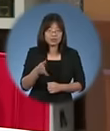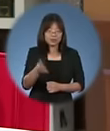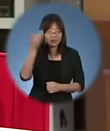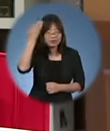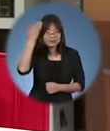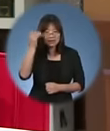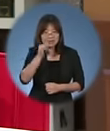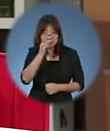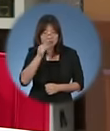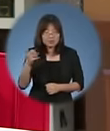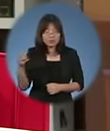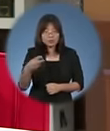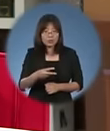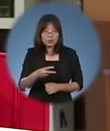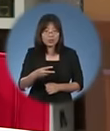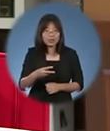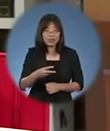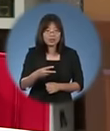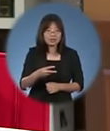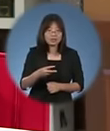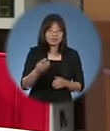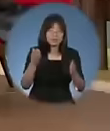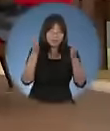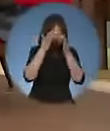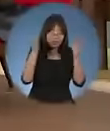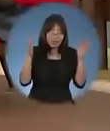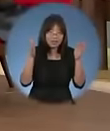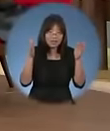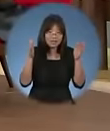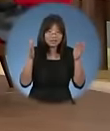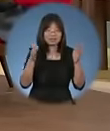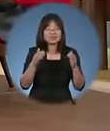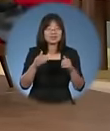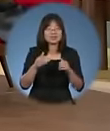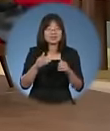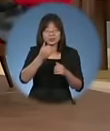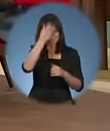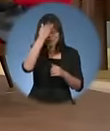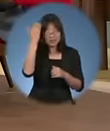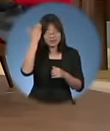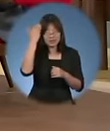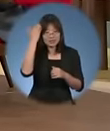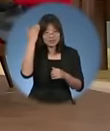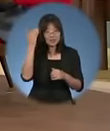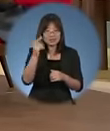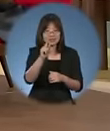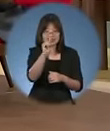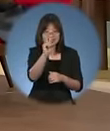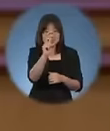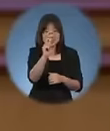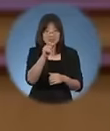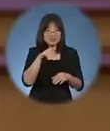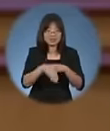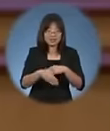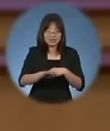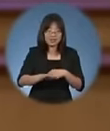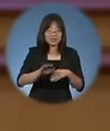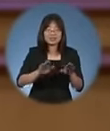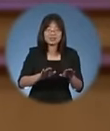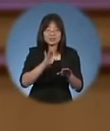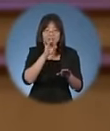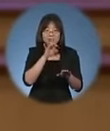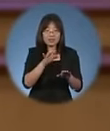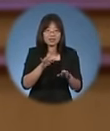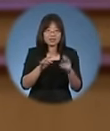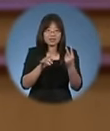있고 그리고 폭넓은 교양 지식이 있는 T자형 지식인을 요구했거든요. 근데 이제는 그것도 안 된다는 얘기죠.